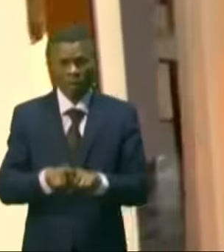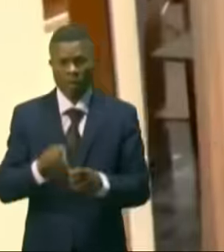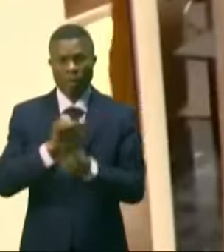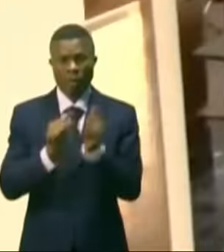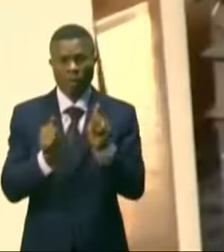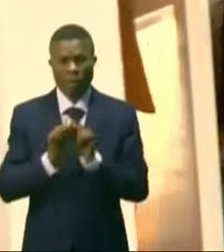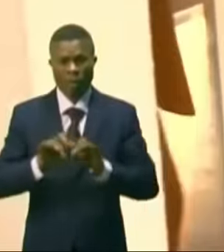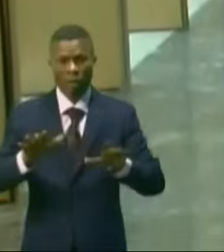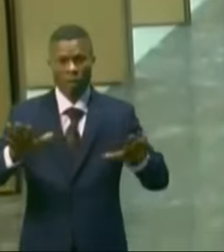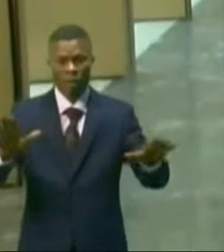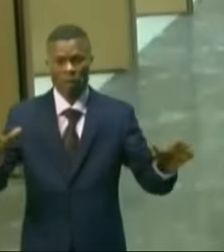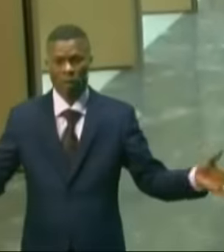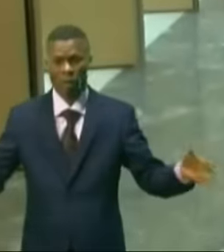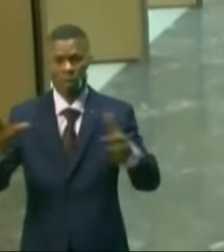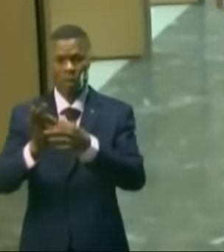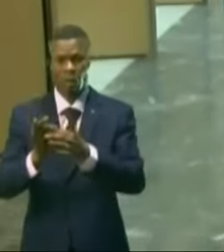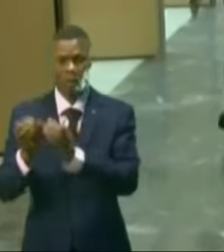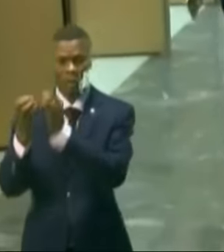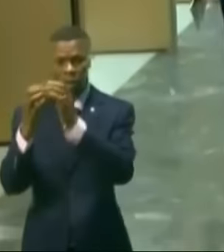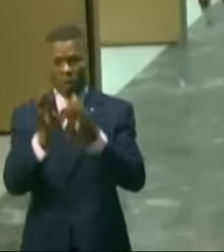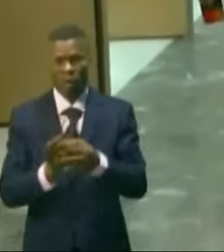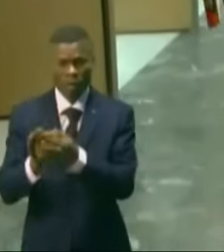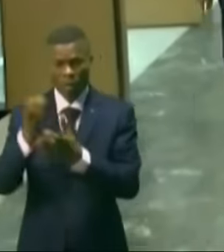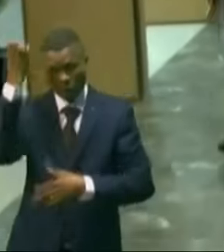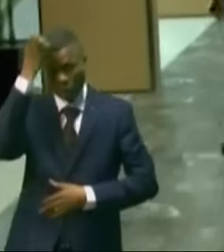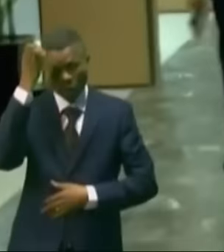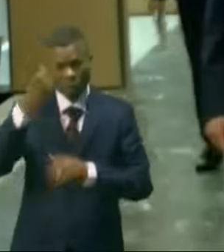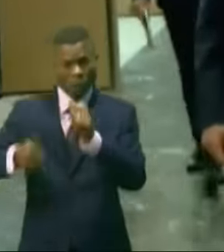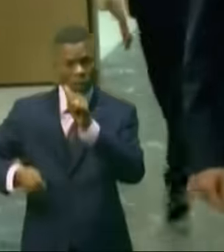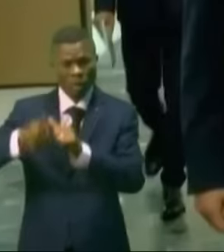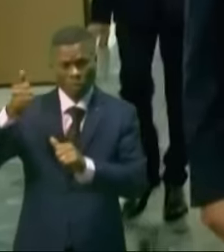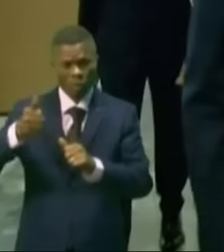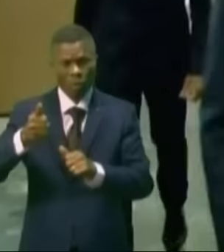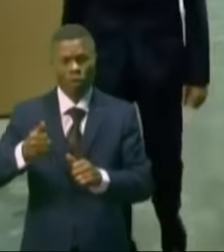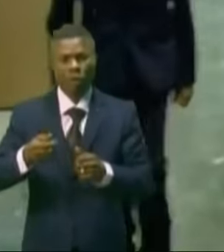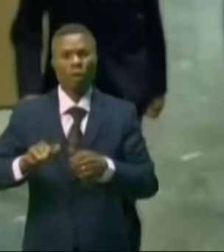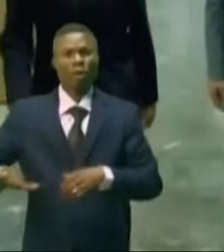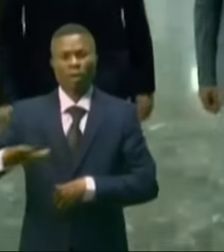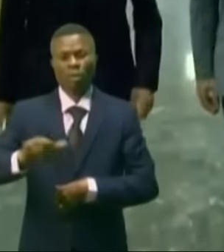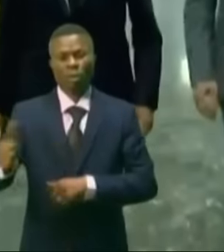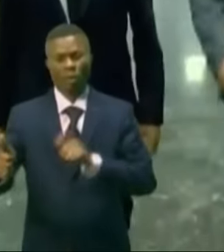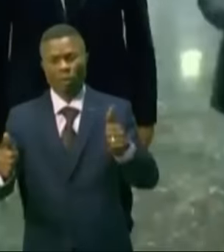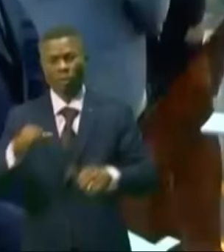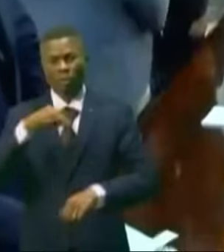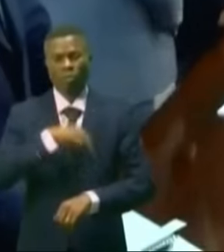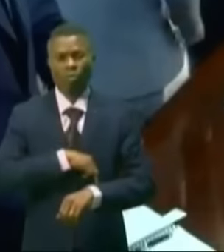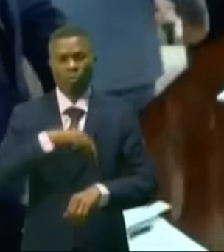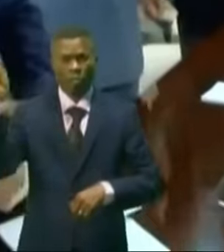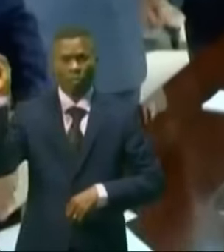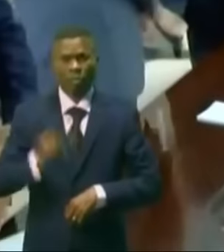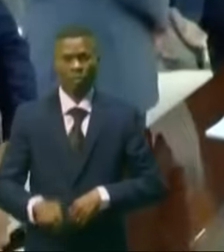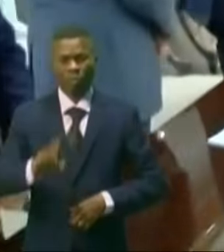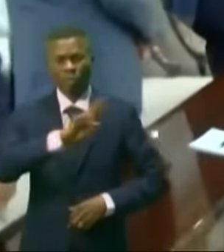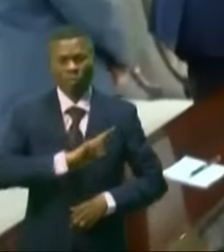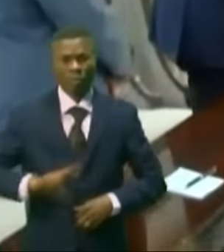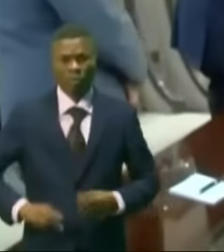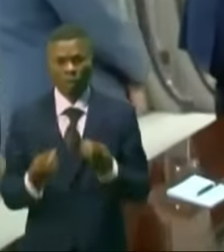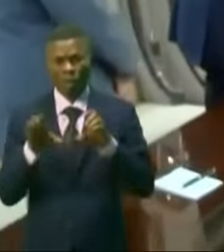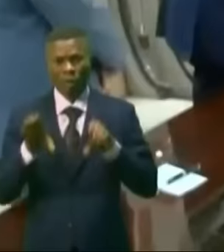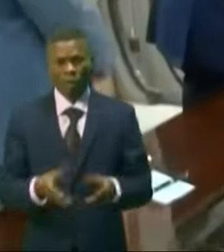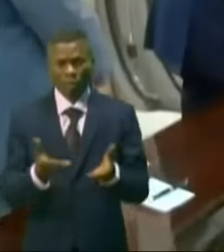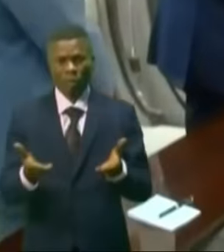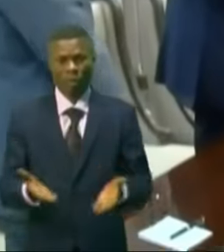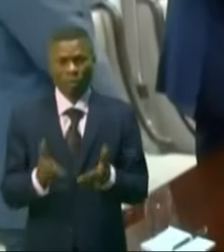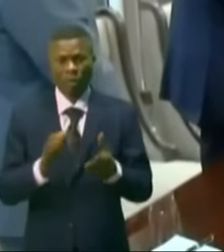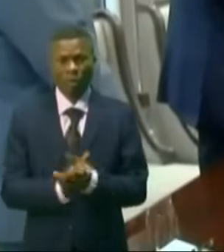étendre la solidarité de l'Union européenne au-delà de ses frontières. En mission de travail en République démocratique du Congo,